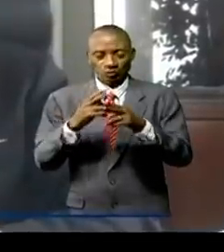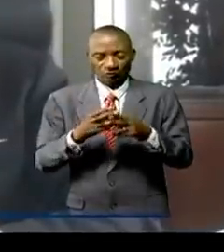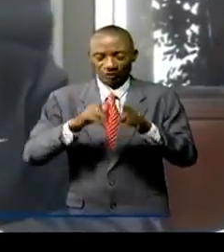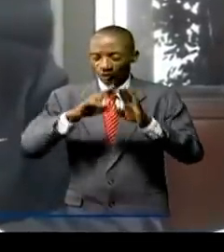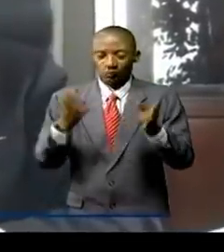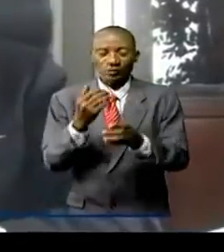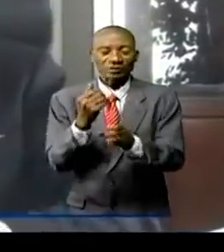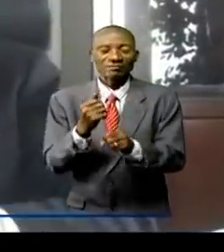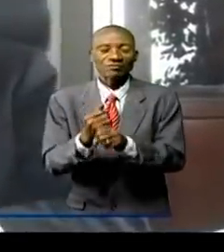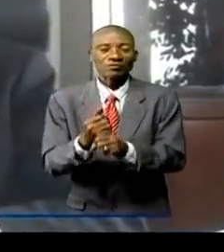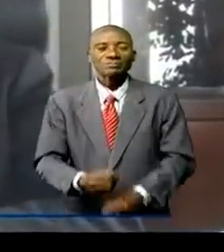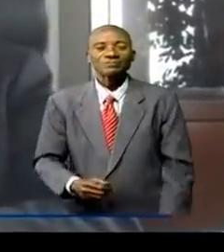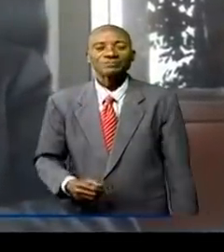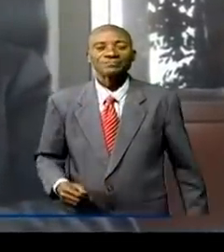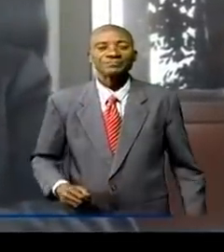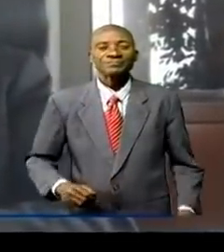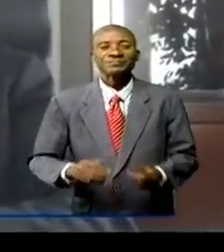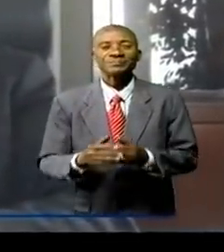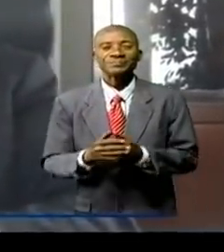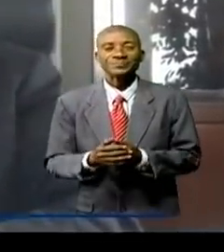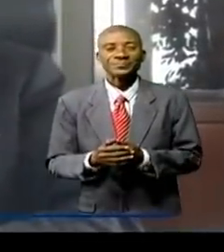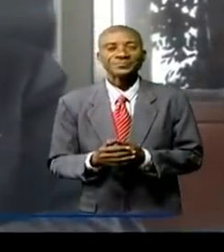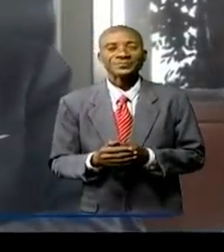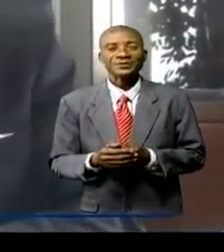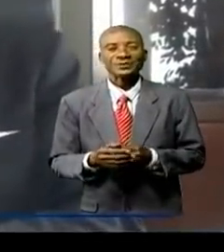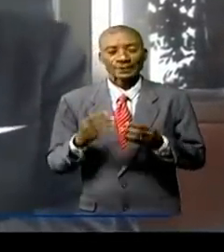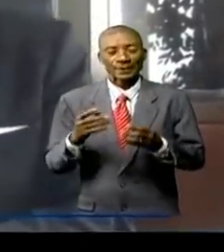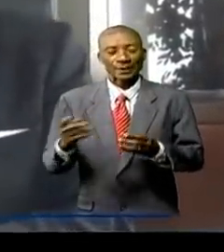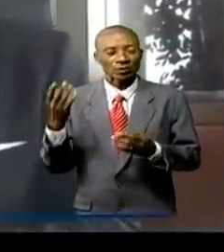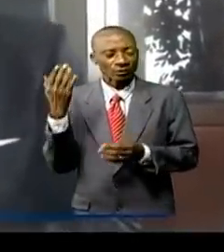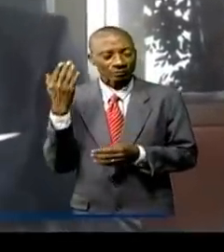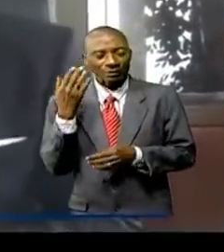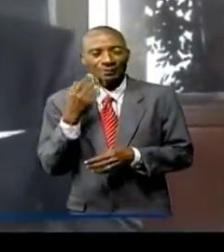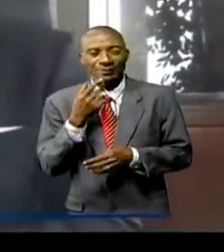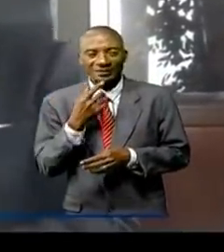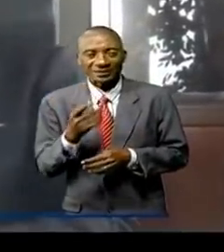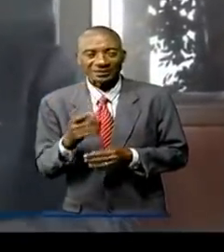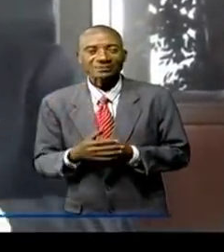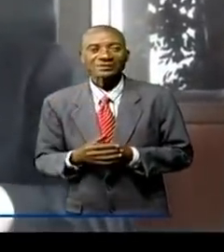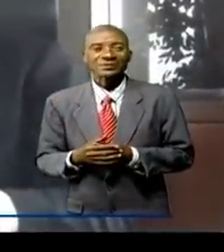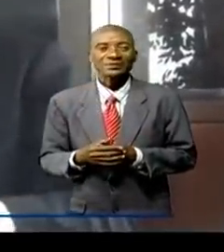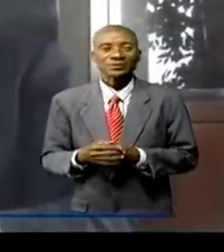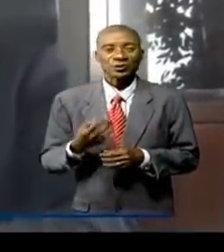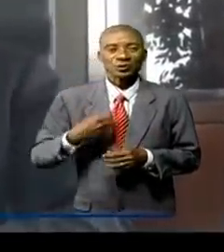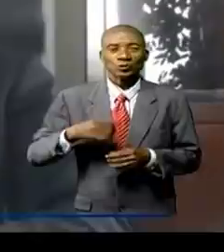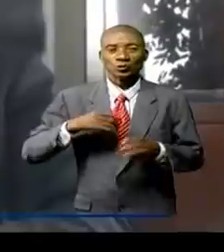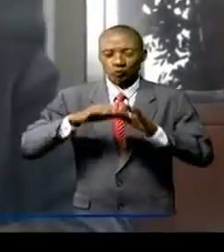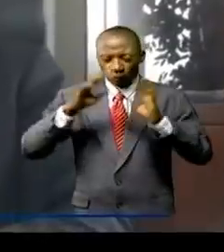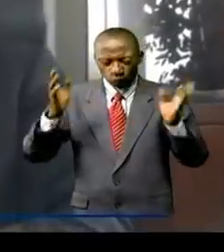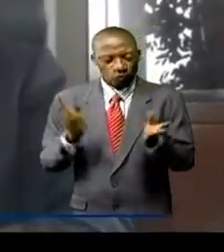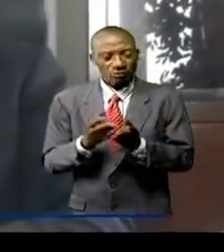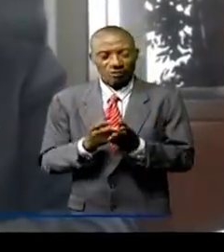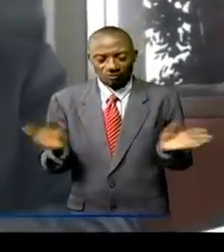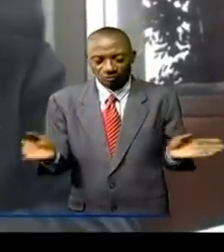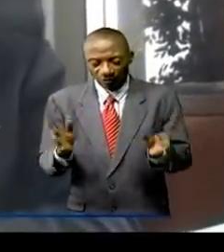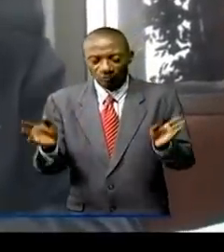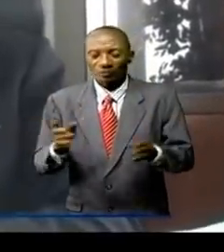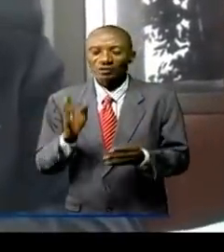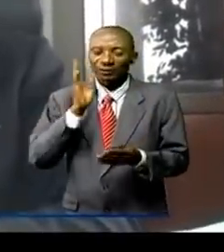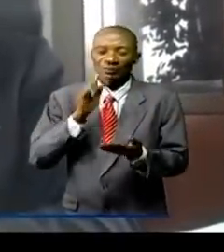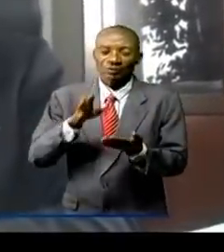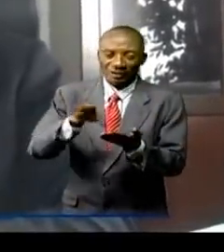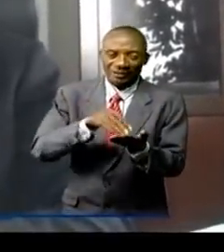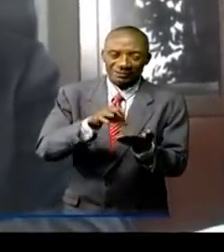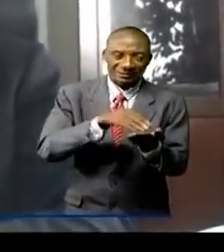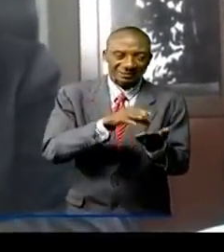stratégies, c'est travailler en synergie avec les services d'assiette pour mobiliser plus de recettes. Ça, c'est parmi la